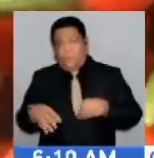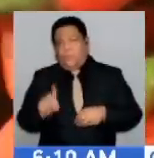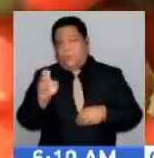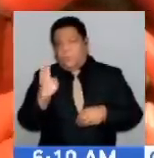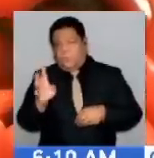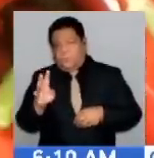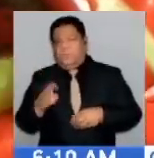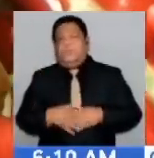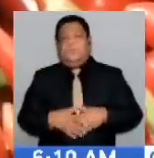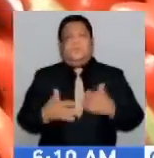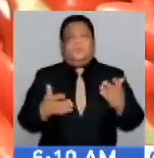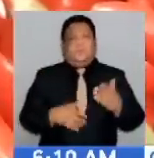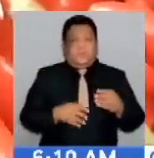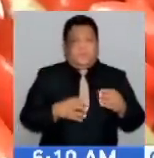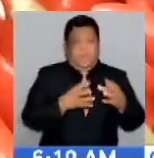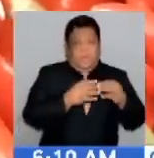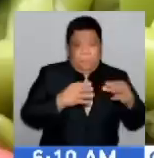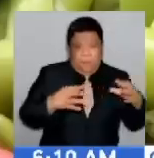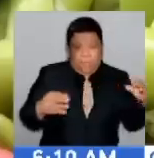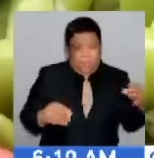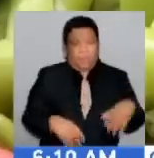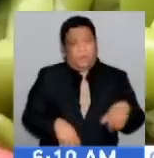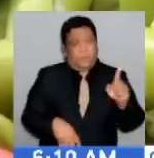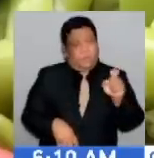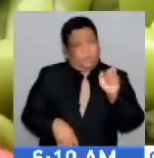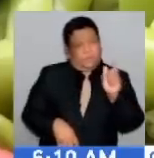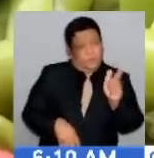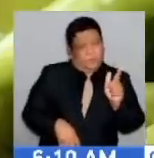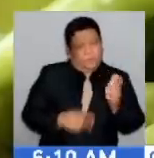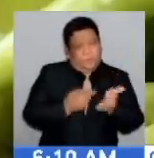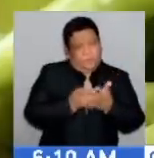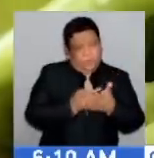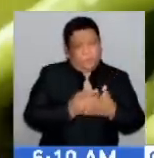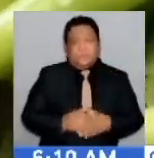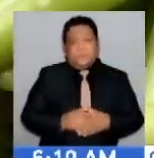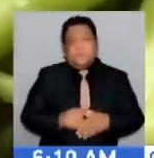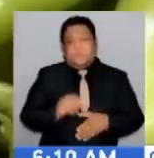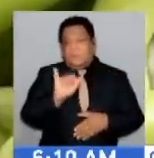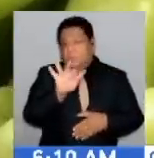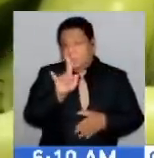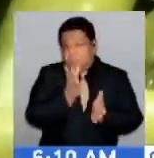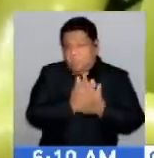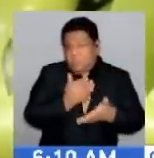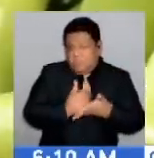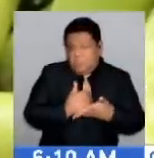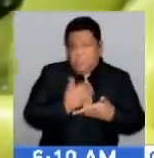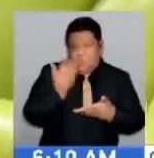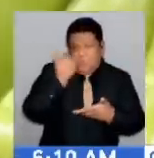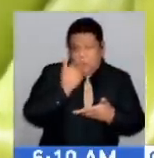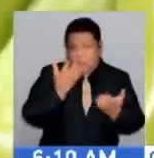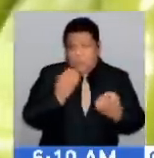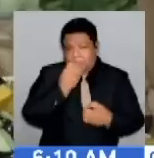sa halagang 120 pesos per kilo. Ngayon, kung medyo madiskarte po kayo at medyo kinukulang kayo sa budget, pero gusto nyo kumain ng gulay, dito ho